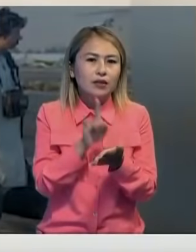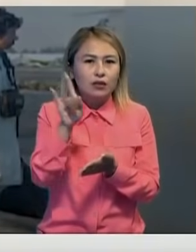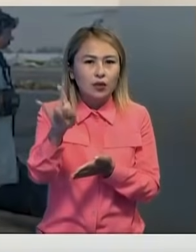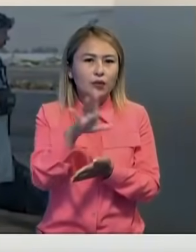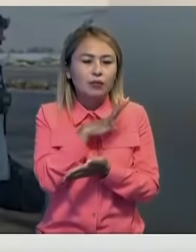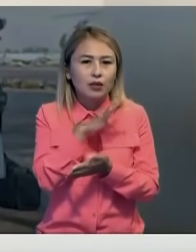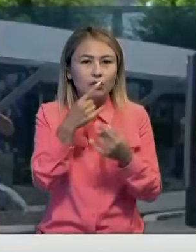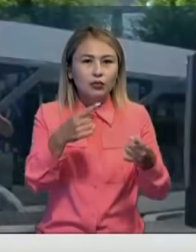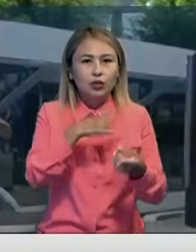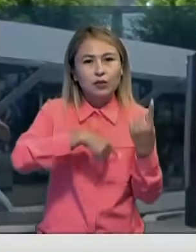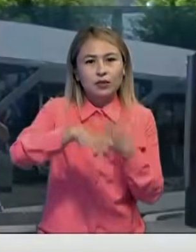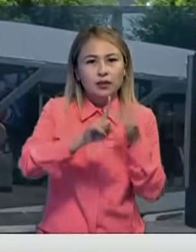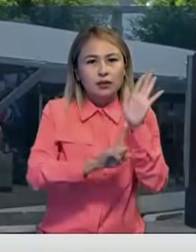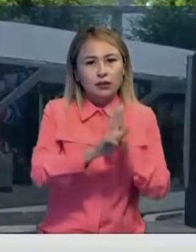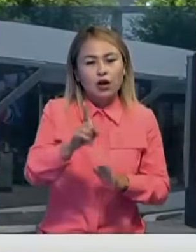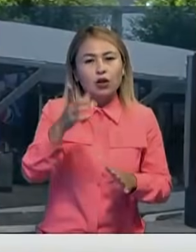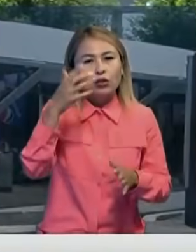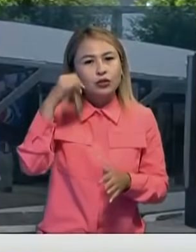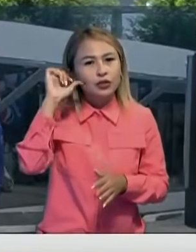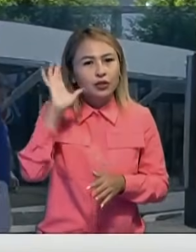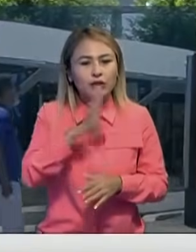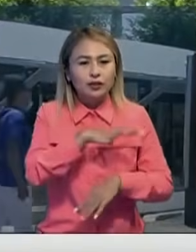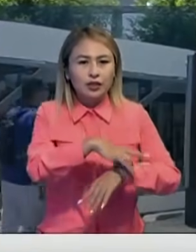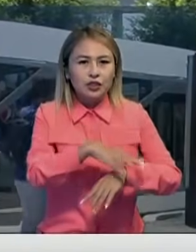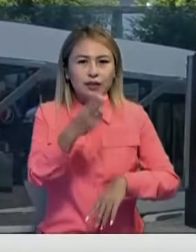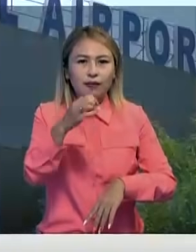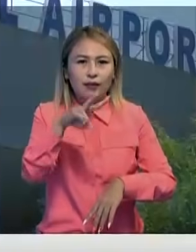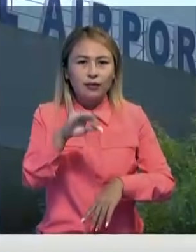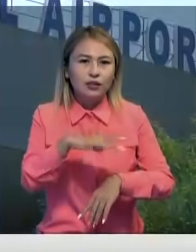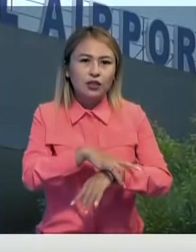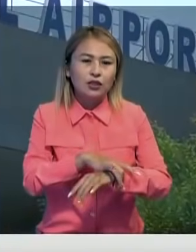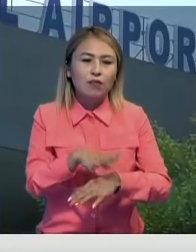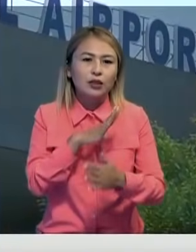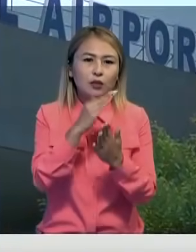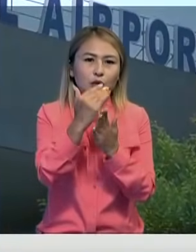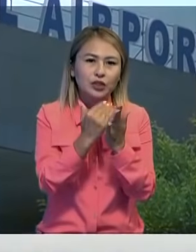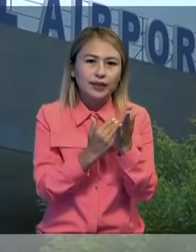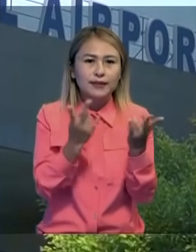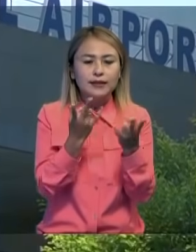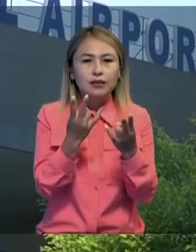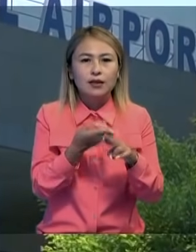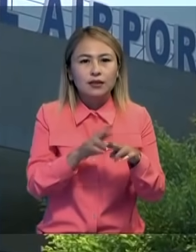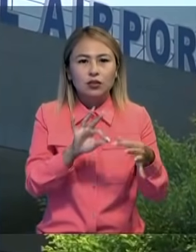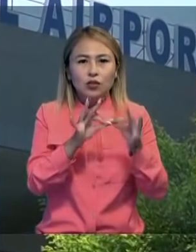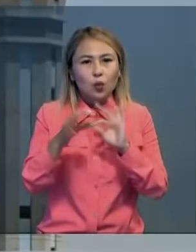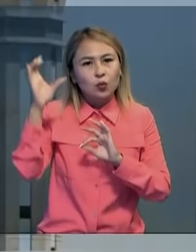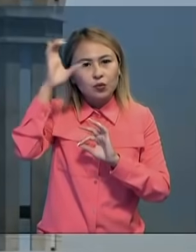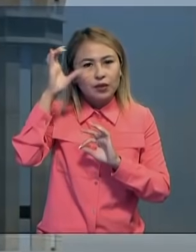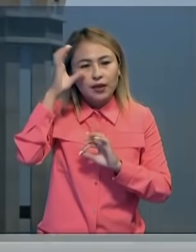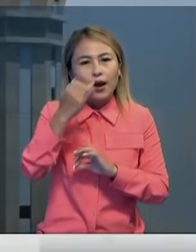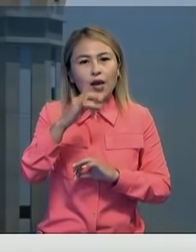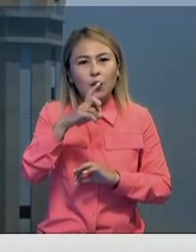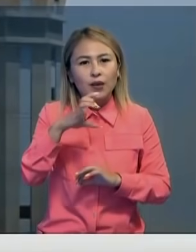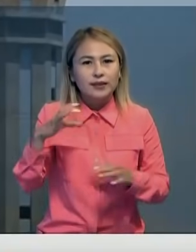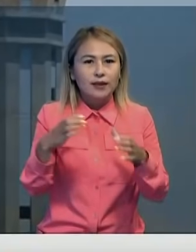Ауғанстан әуе кеңістігін айналып ұша бастаған секілді. Күні кеше ғана Ташкент, Дели, Ташкент бағыты бойынша кезекті рейсін жасаған